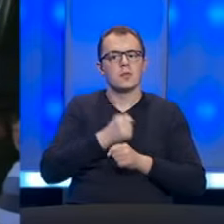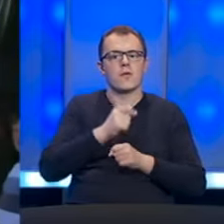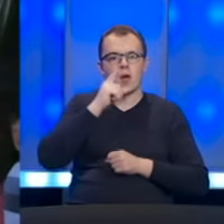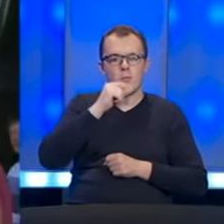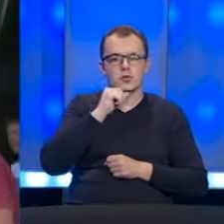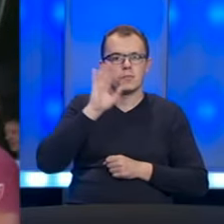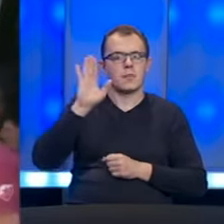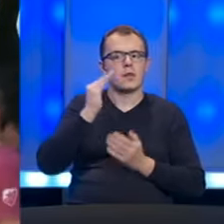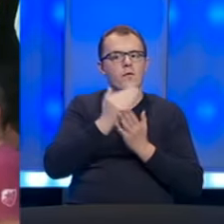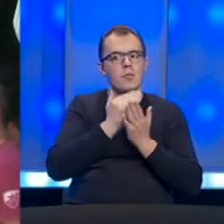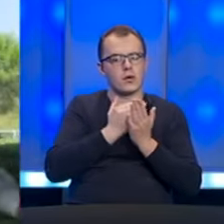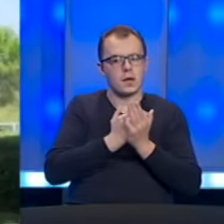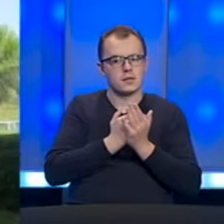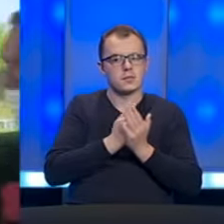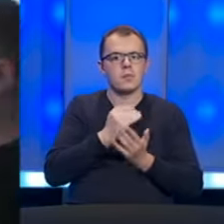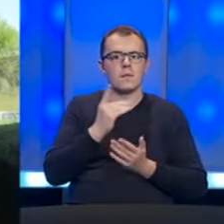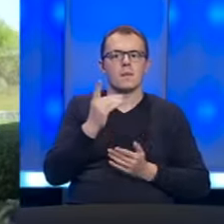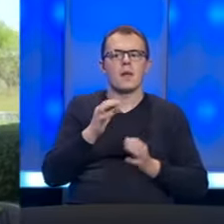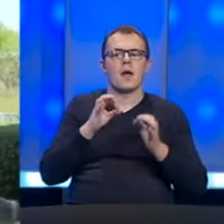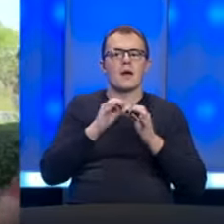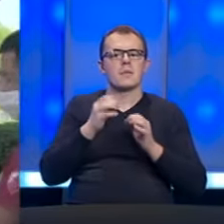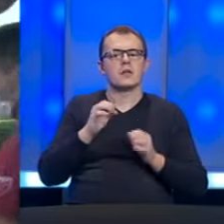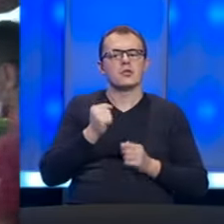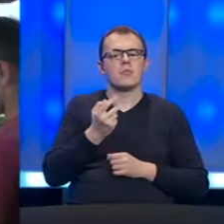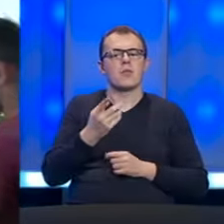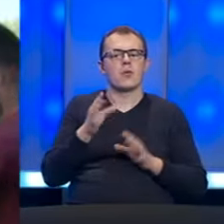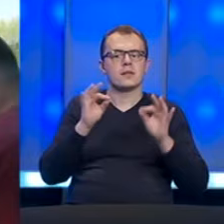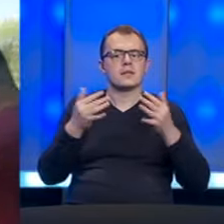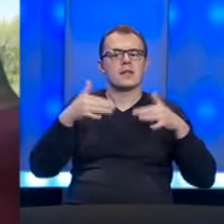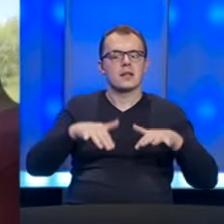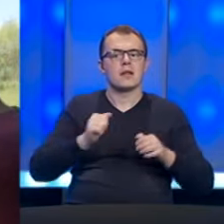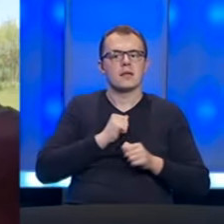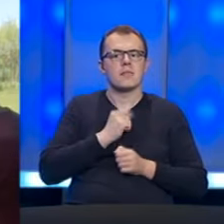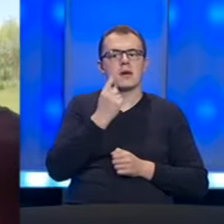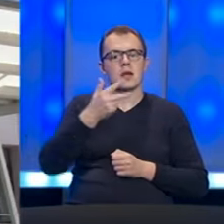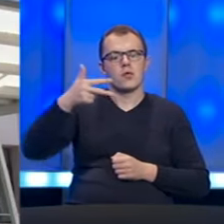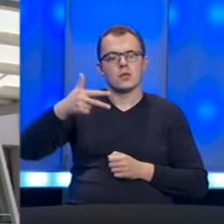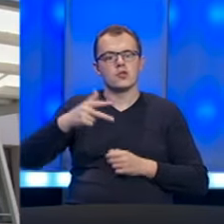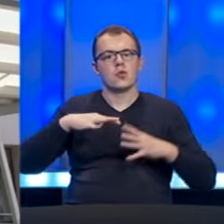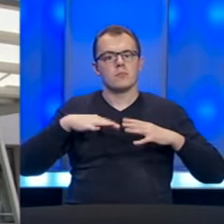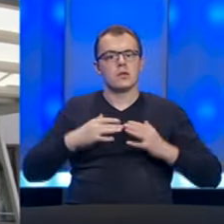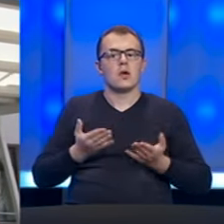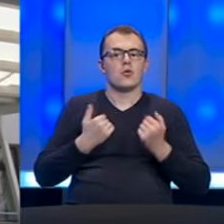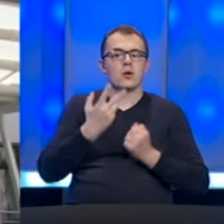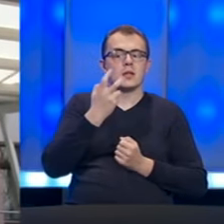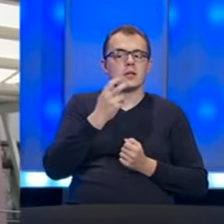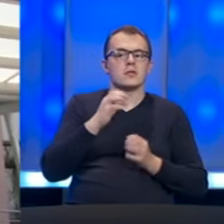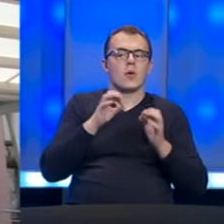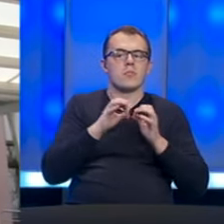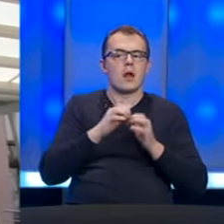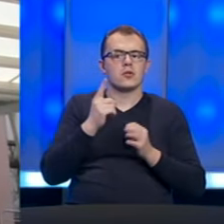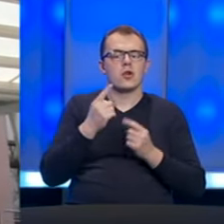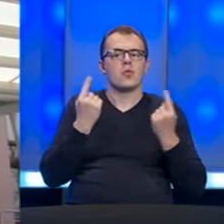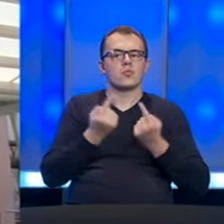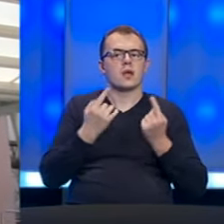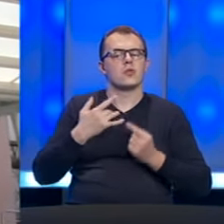opštine prema njihovim podacima. Bileća od 10.000 stanovnika ima 1/3 penzionera, dok je 300 Bilećana u